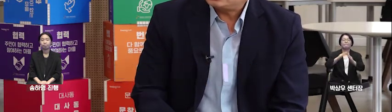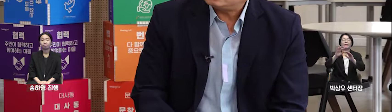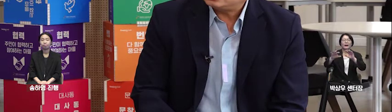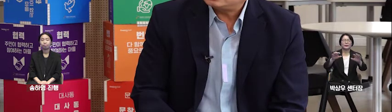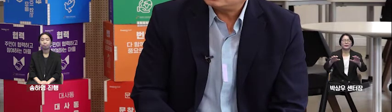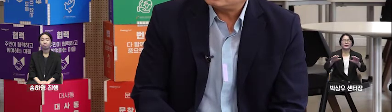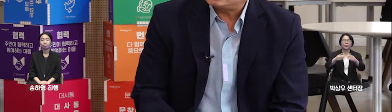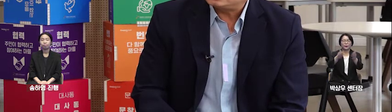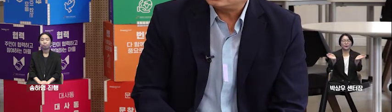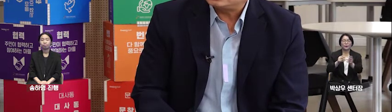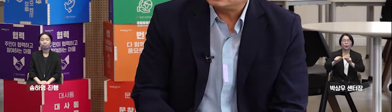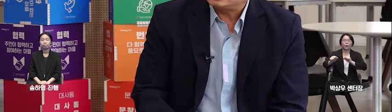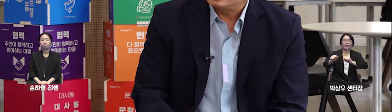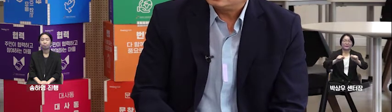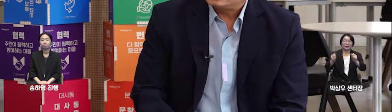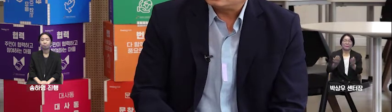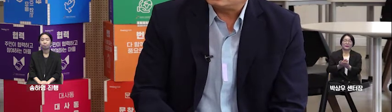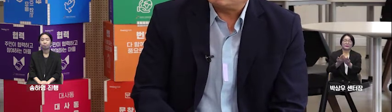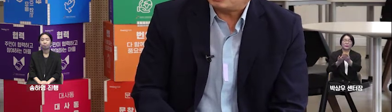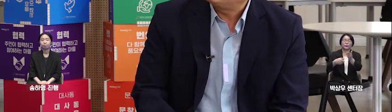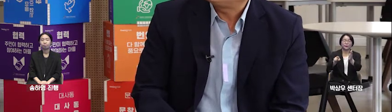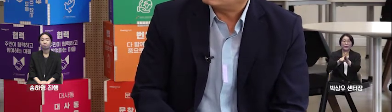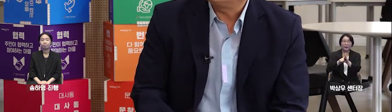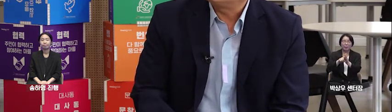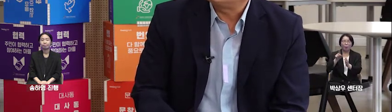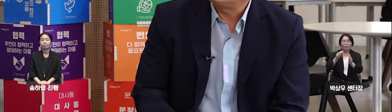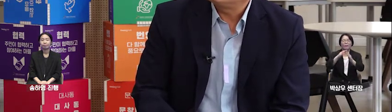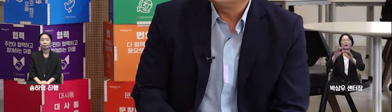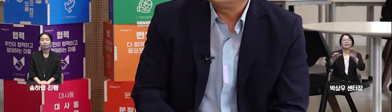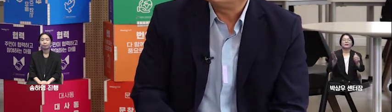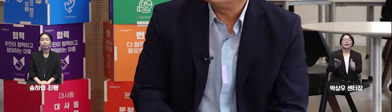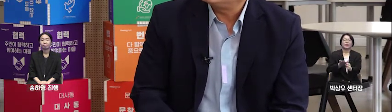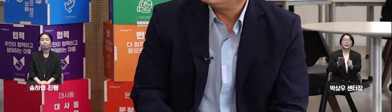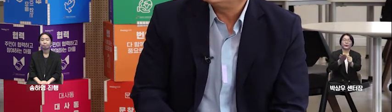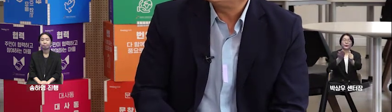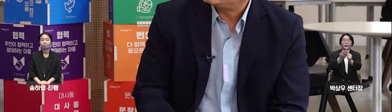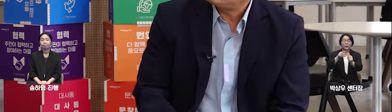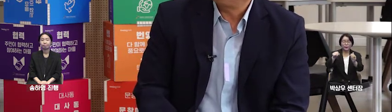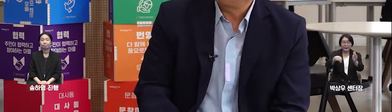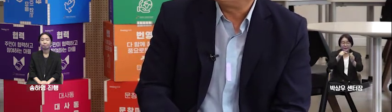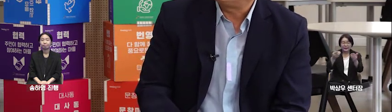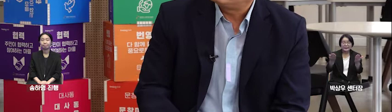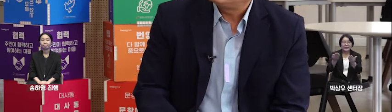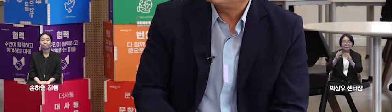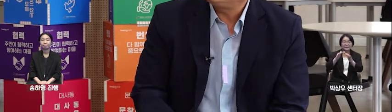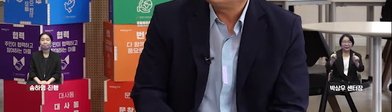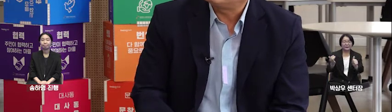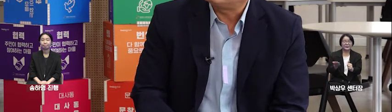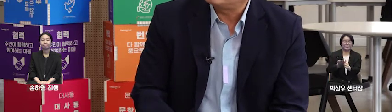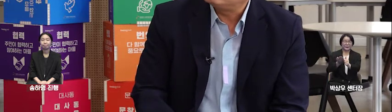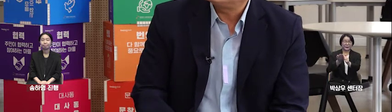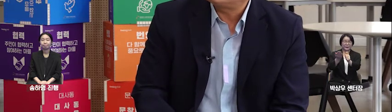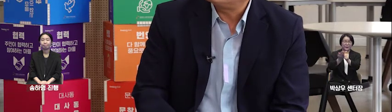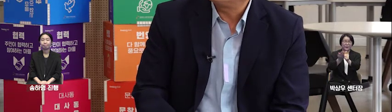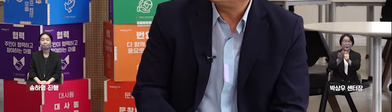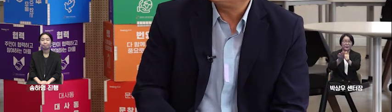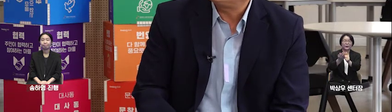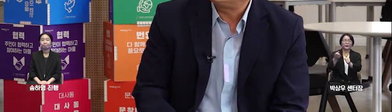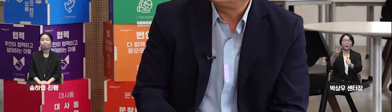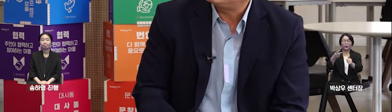공동체를 활성화한다는 것이 사실은 그 마을을 가꾸고 또 거기서 일할 사람을 또 키우고